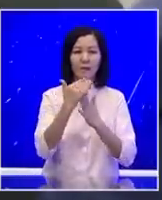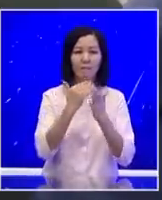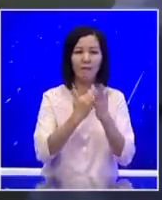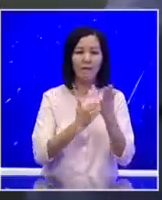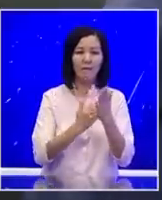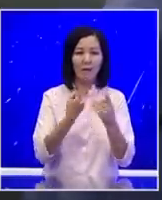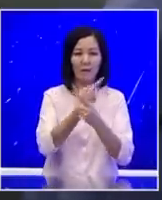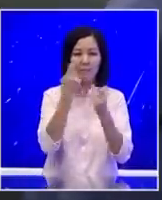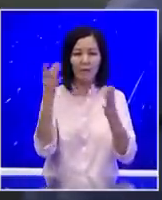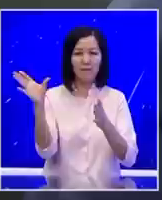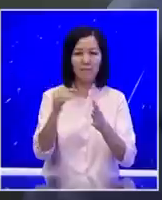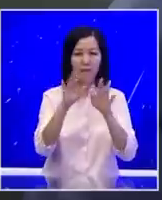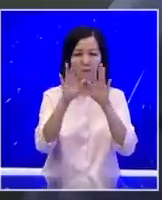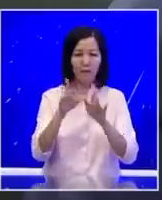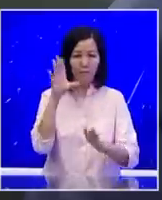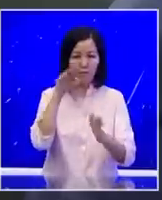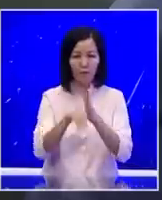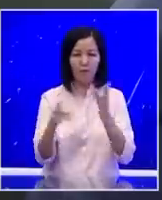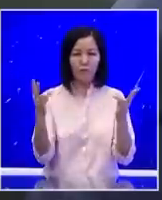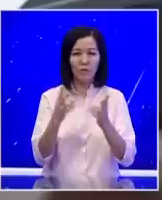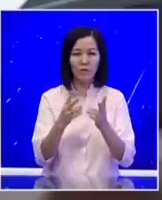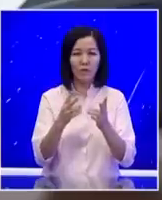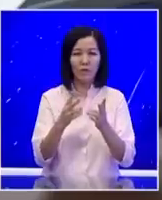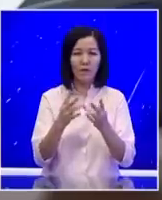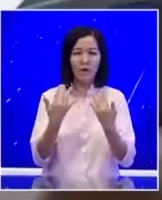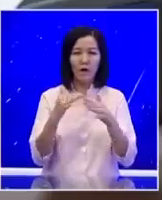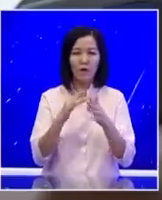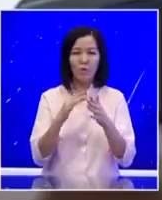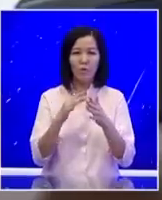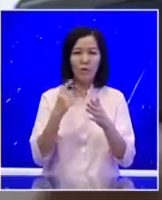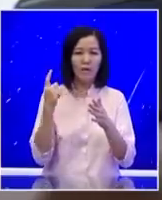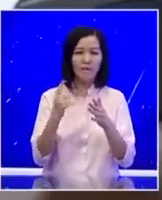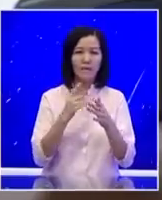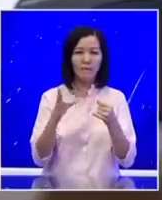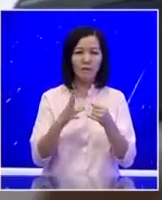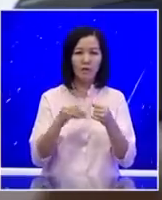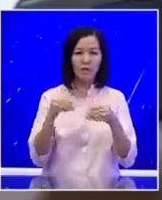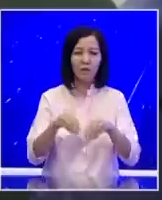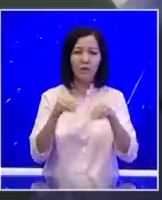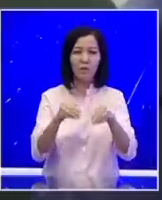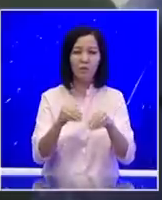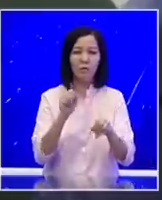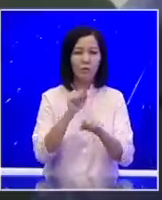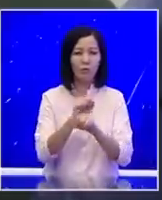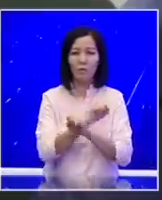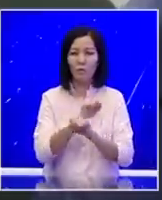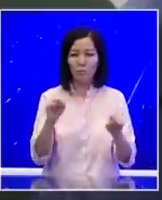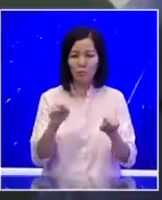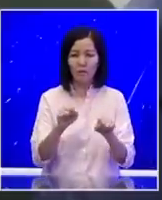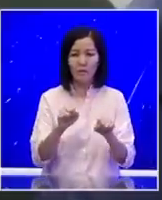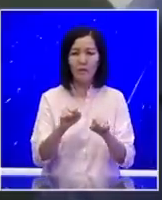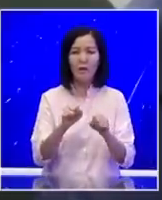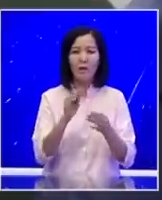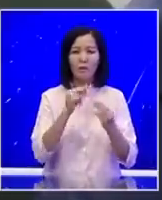жатыр. Помимо этого, сельхозниктар тоқтатпау үшін кеше объявлять етті. На основании статкарты и